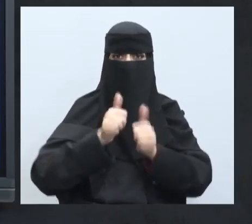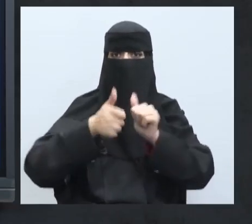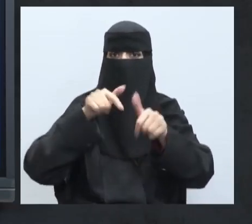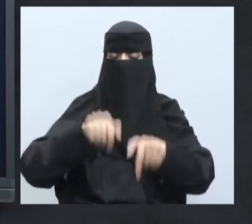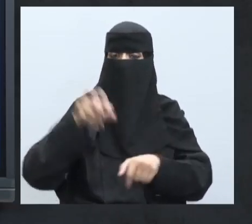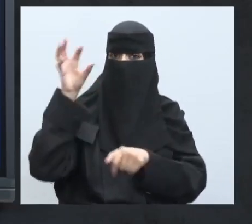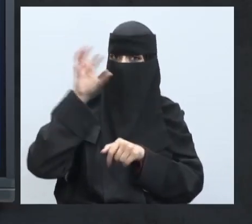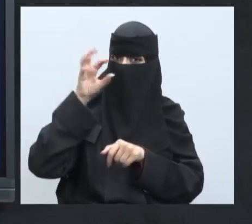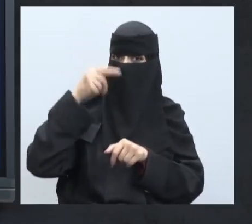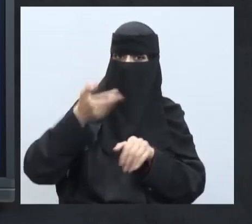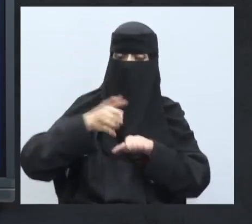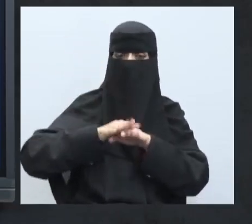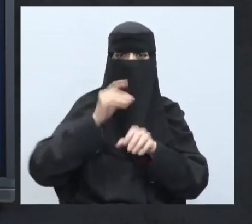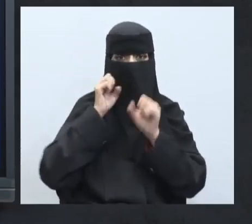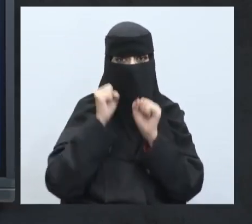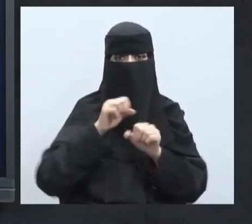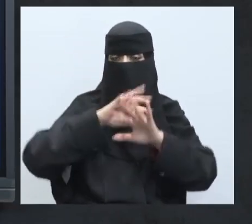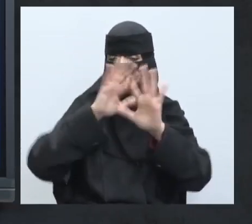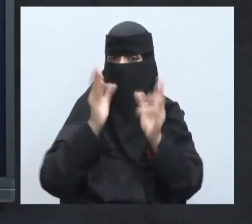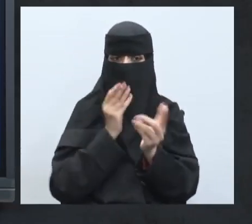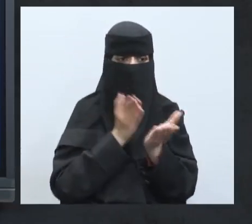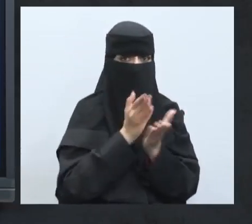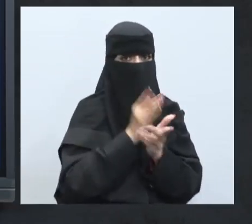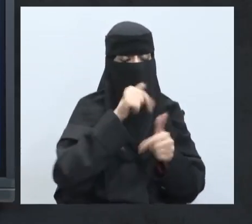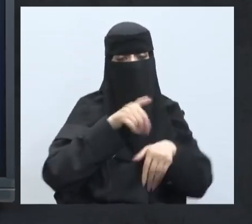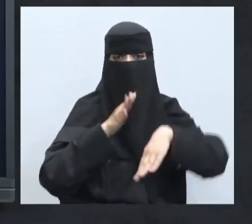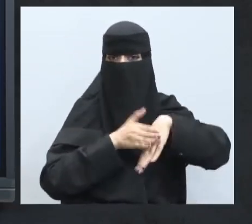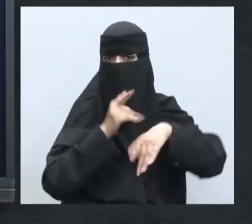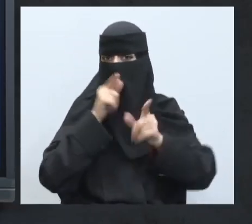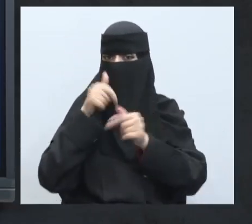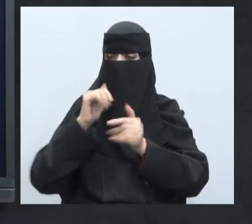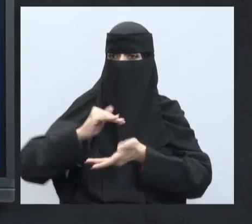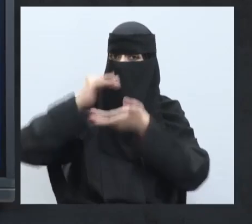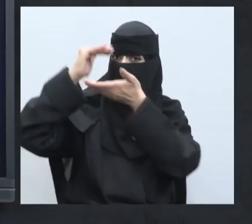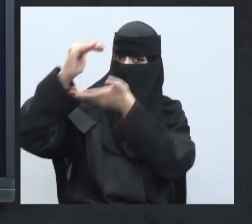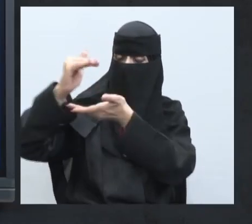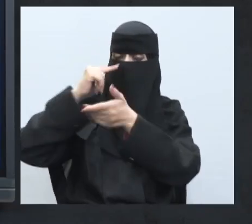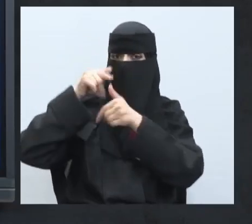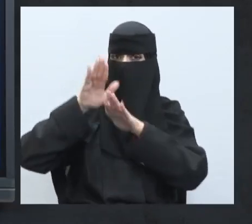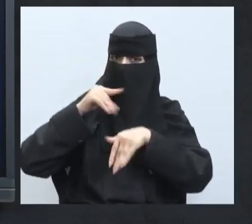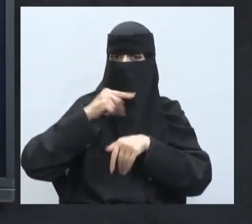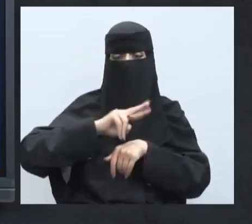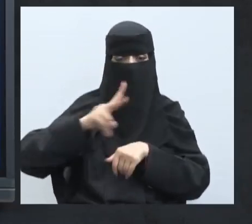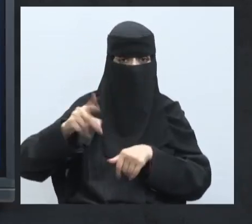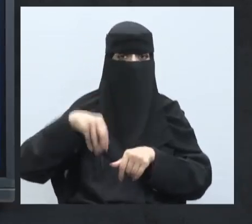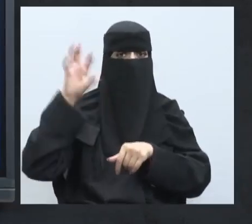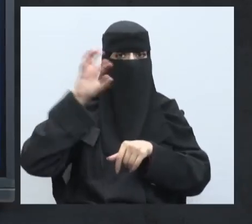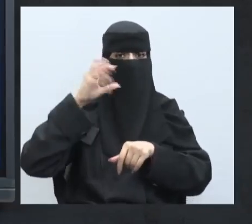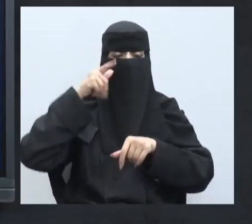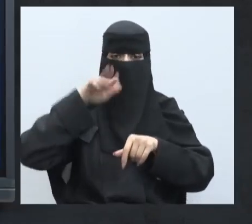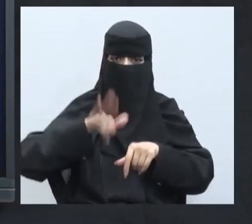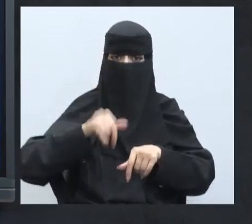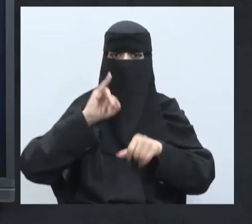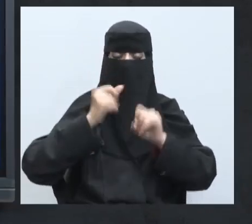في الشركات على اشدها في جميع المجالات نظرنا قطاع الخدمات قطاع المنتجات نجد العديد من الشركات العديد من